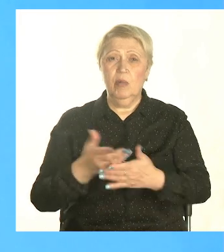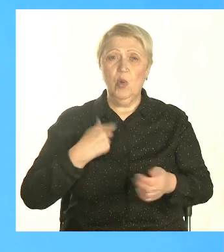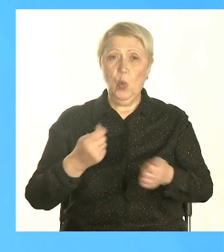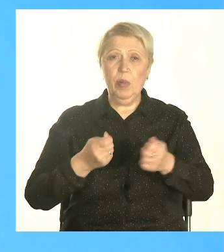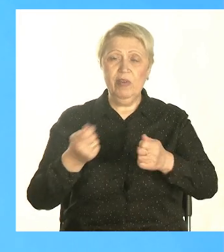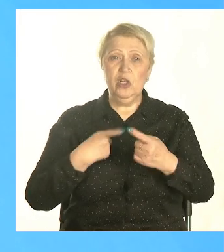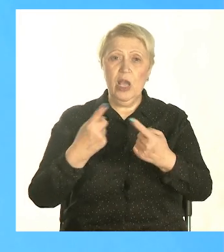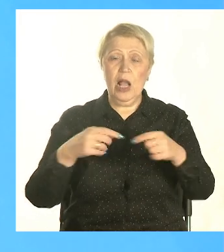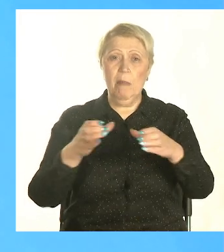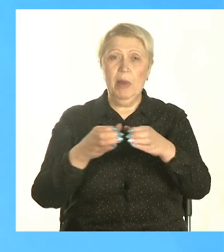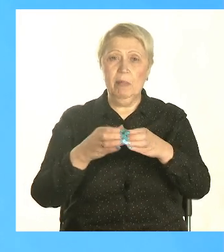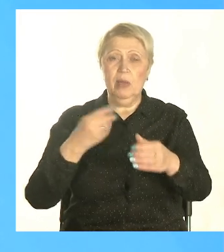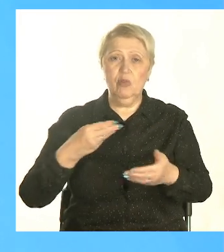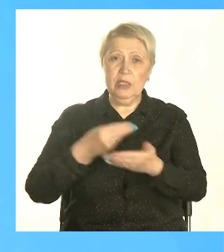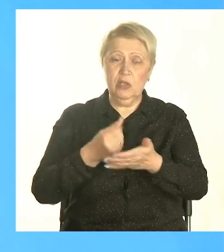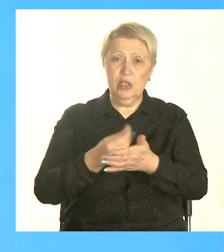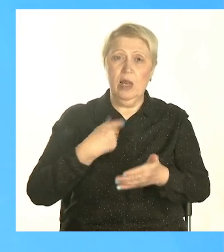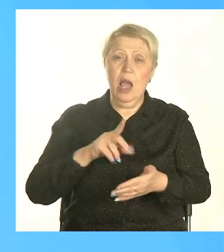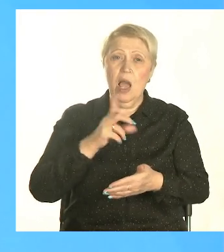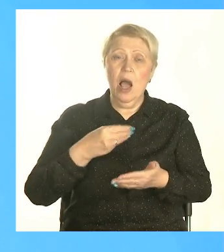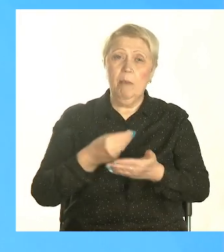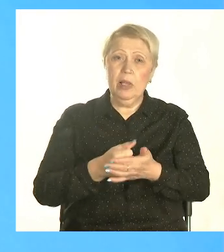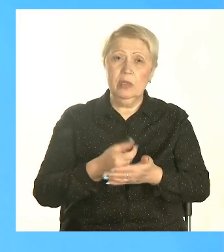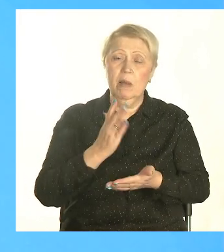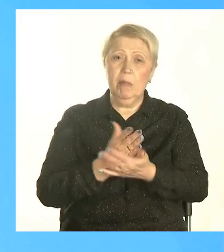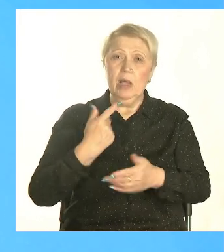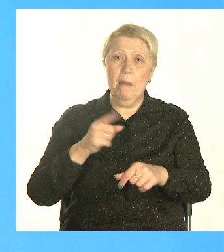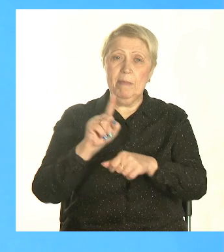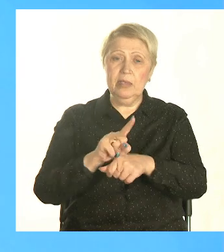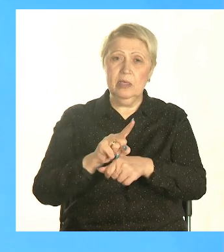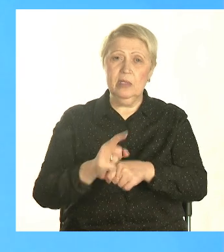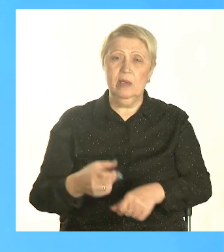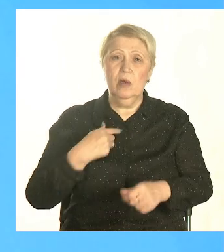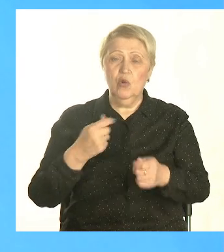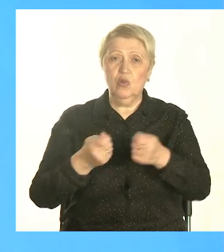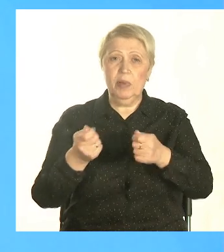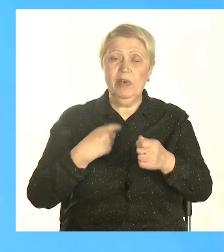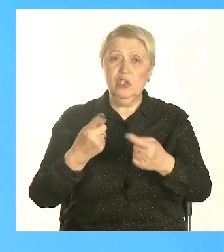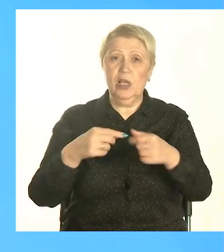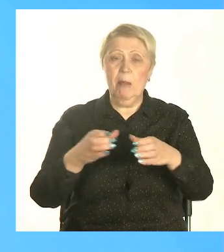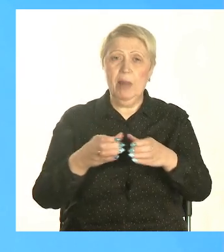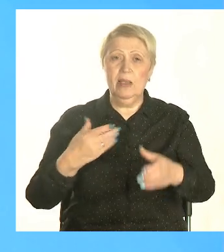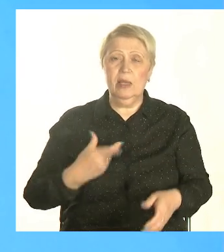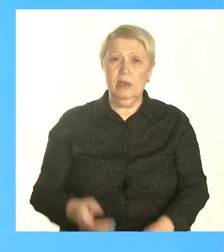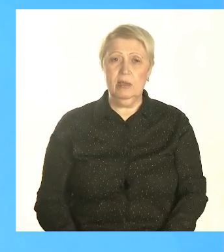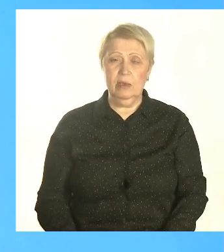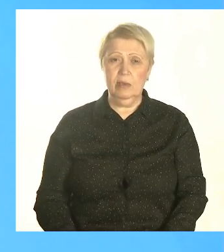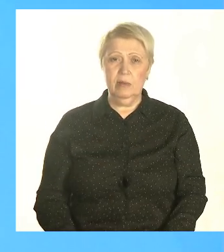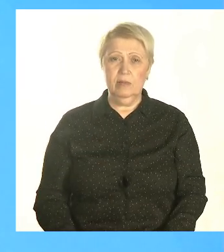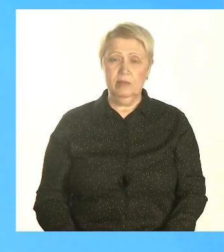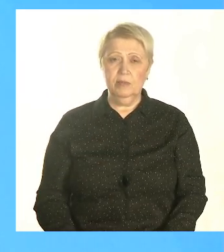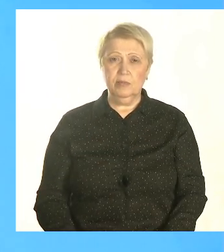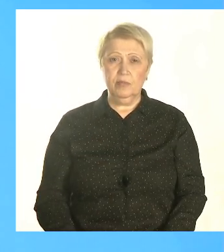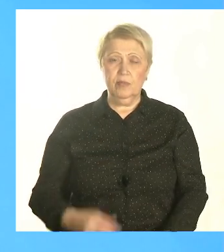компания начисляли плату, выставляли, то есть обязанность по вывозу отходов, это была обязанность управляющей компании, где выбран способ управления через